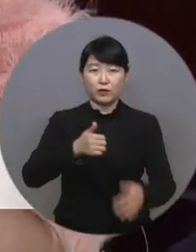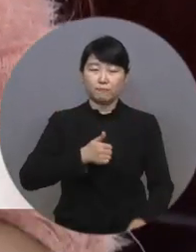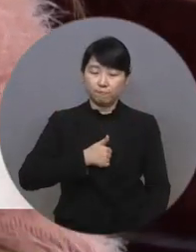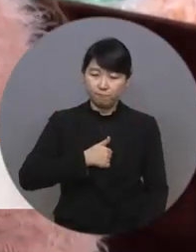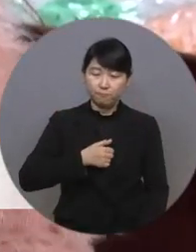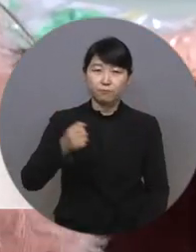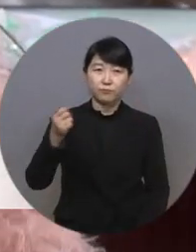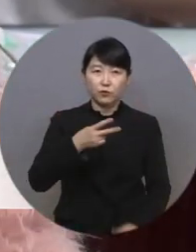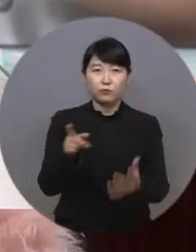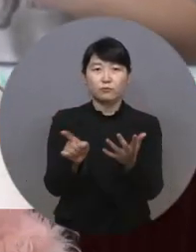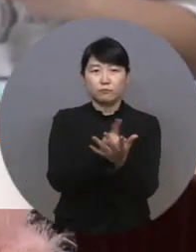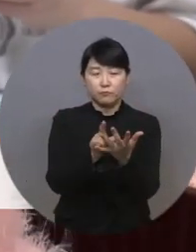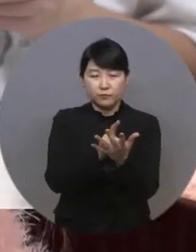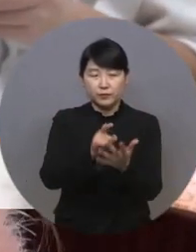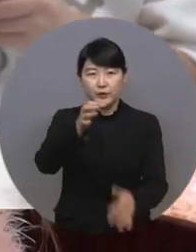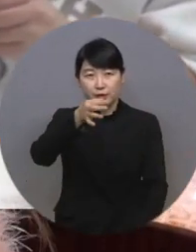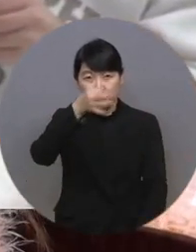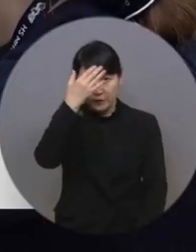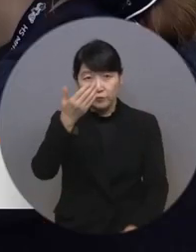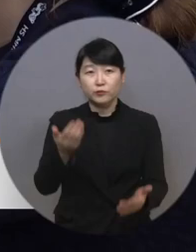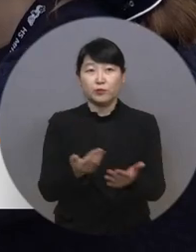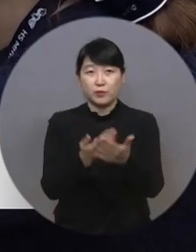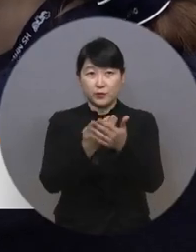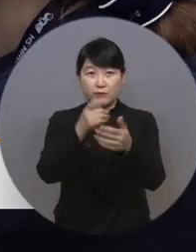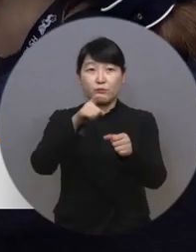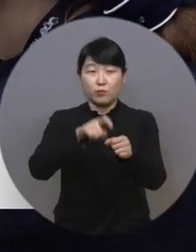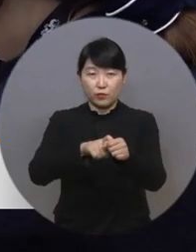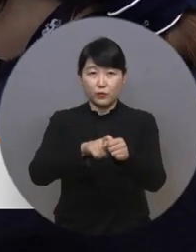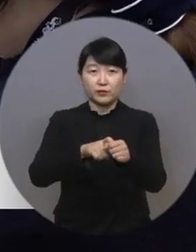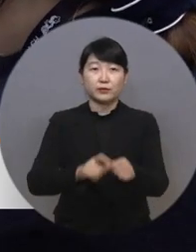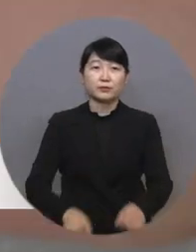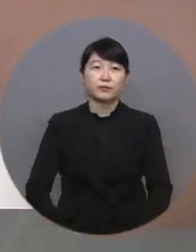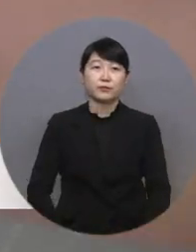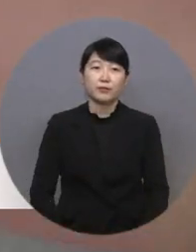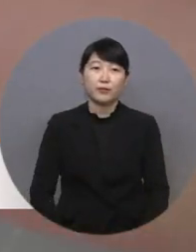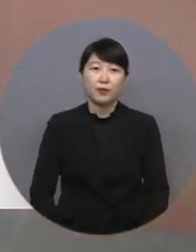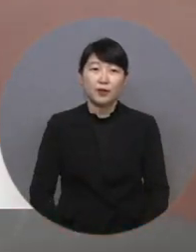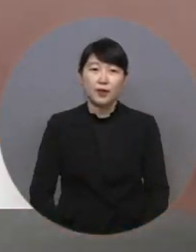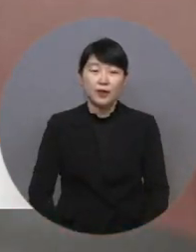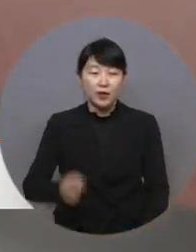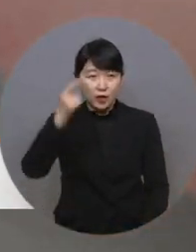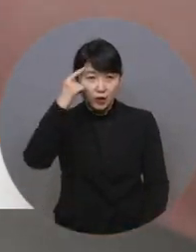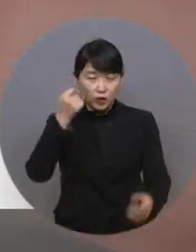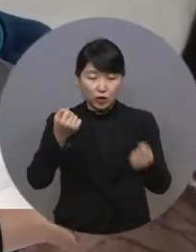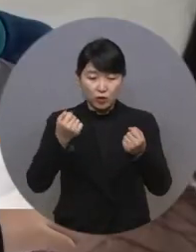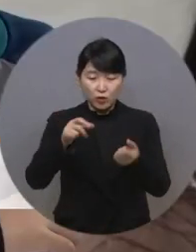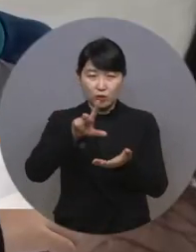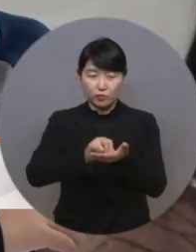존중감과 대인관계 기술 능력 향상을 목적으로 진행됐으며 아동기